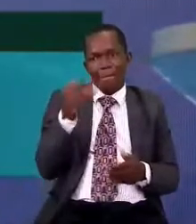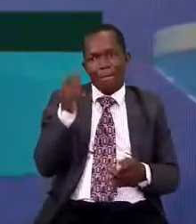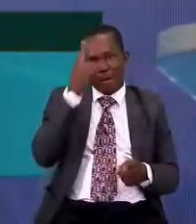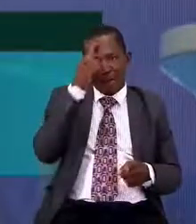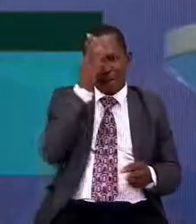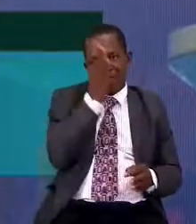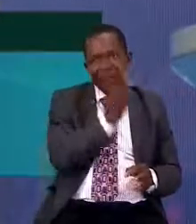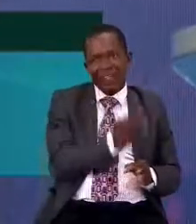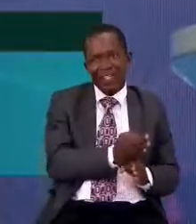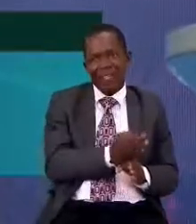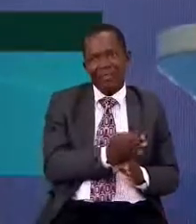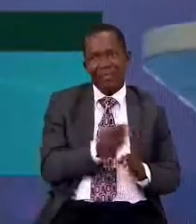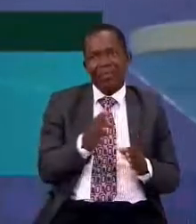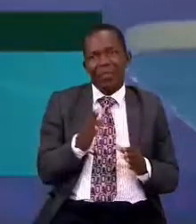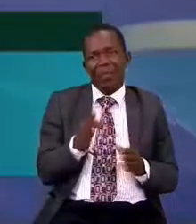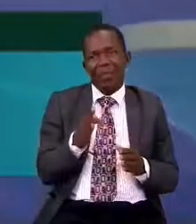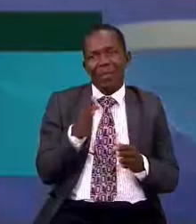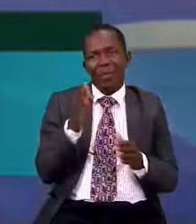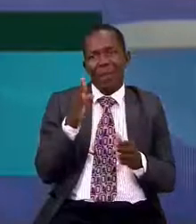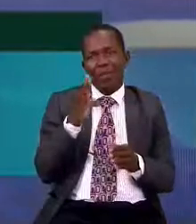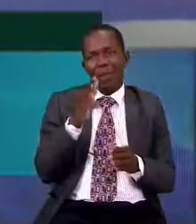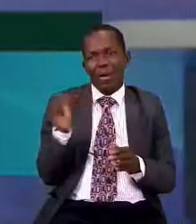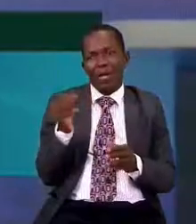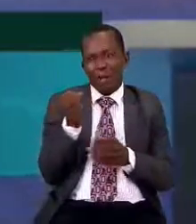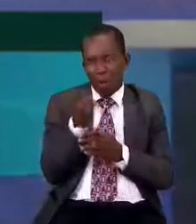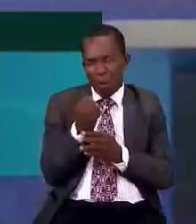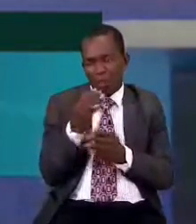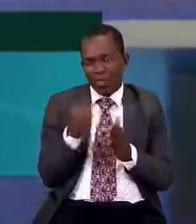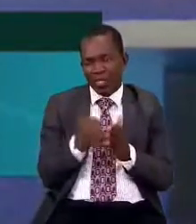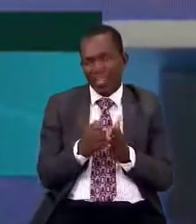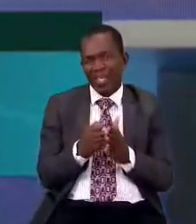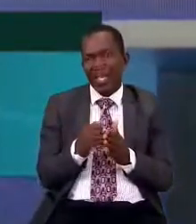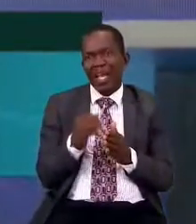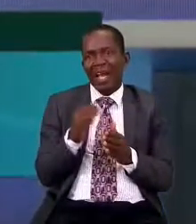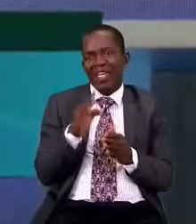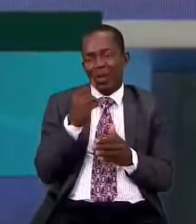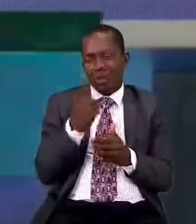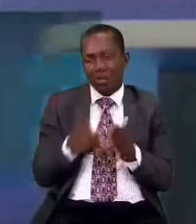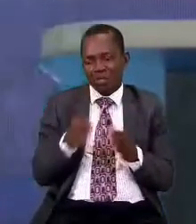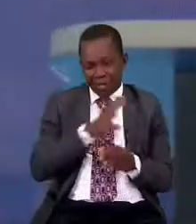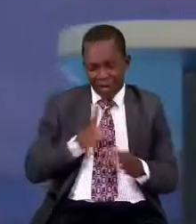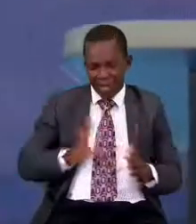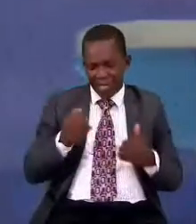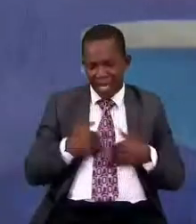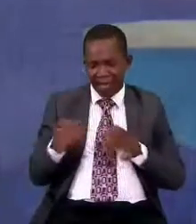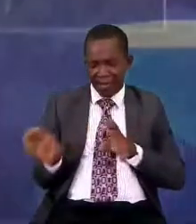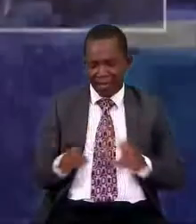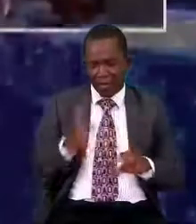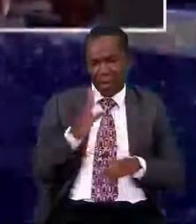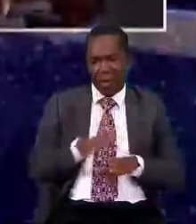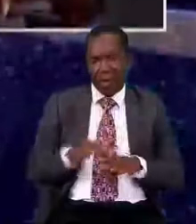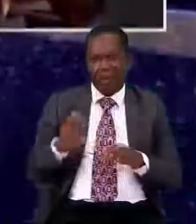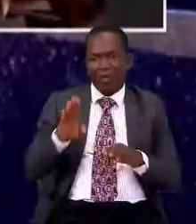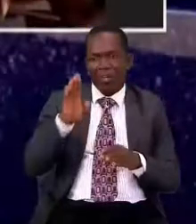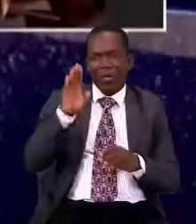accepter cela, prends cela, que ce que Christ a fait à la croix de Calvaire, c'est pour moi qu'il a fait. Et tu confesses cela.